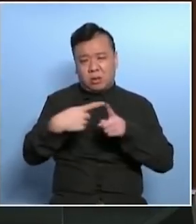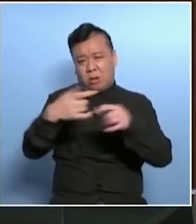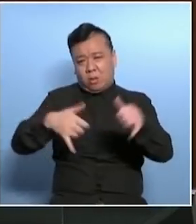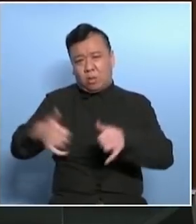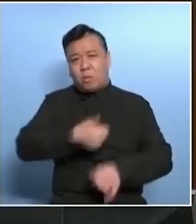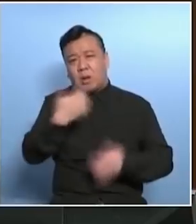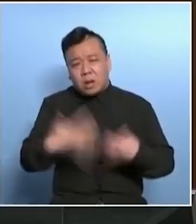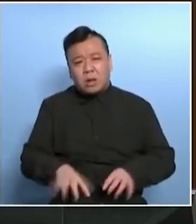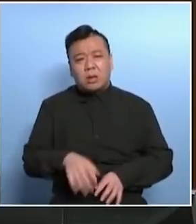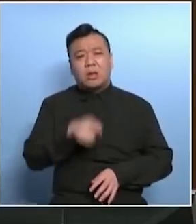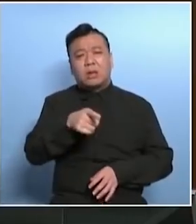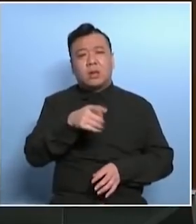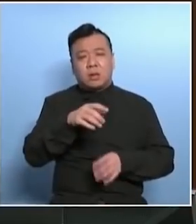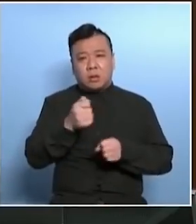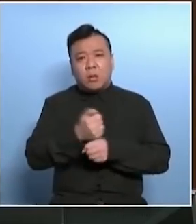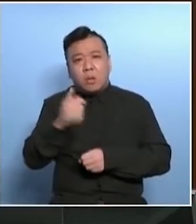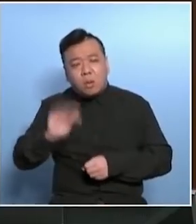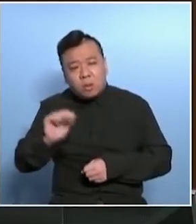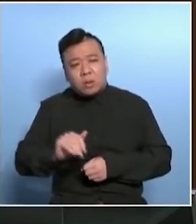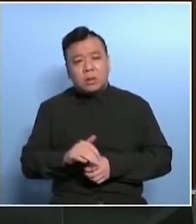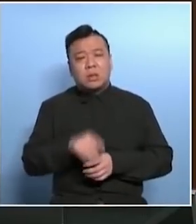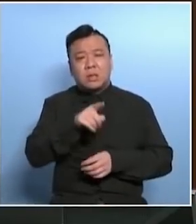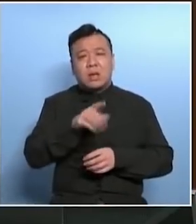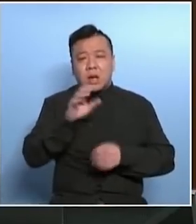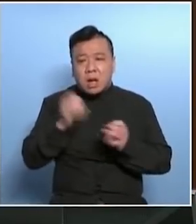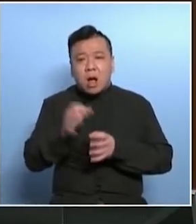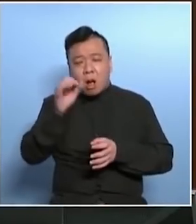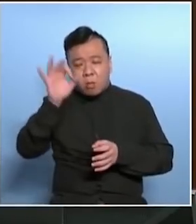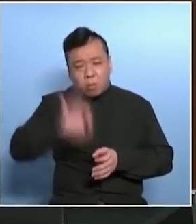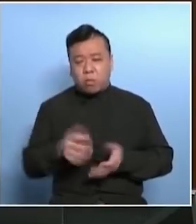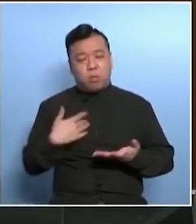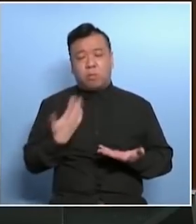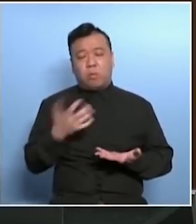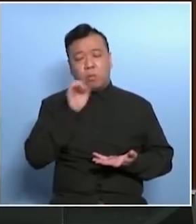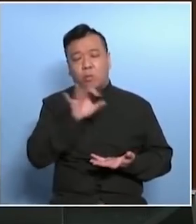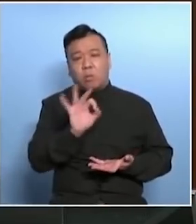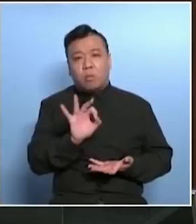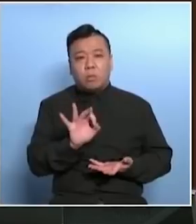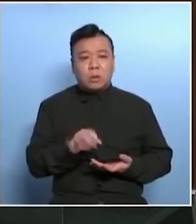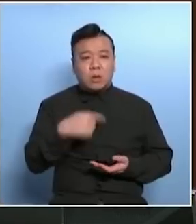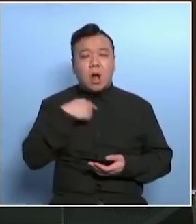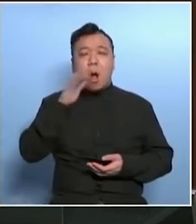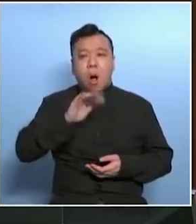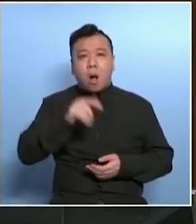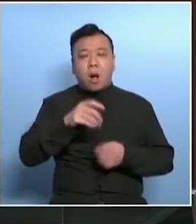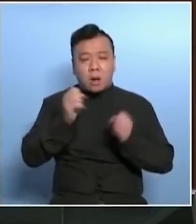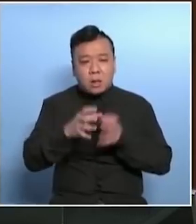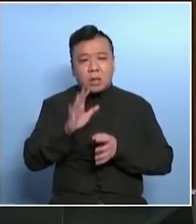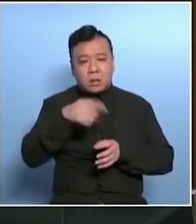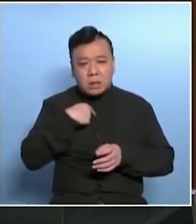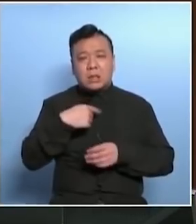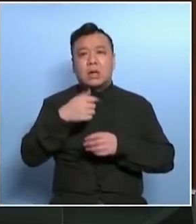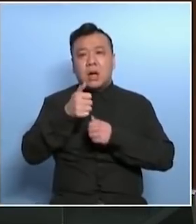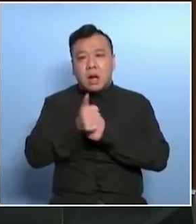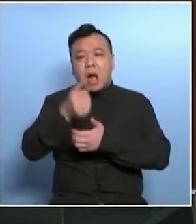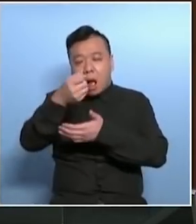的話，你們是可以做的。我不是說你們不可以傾，你們可以傾，你們可以在，但是一定要